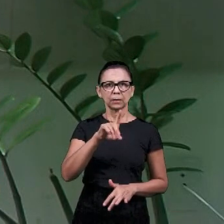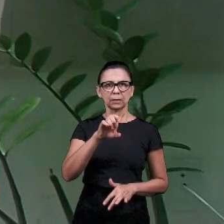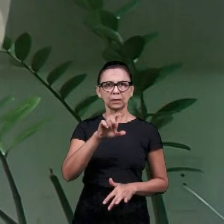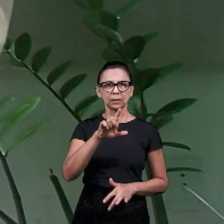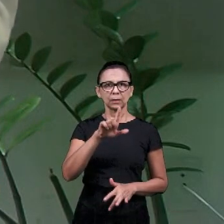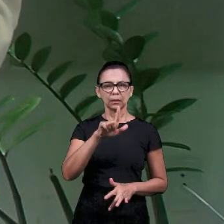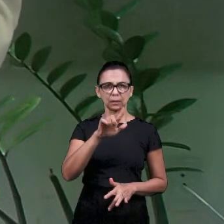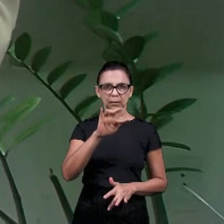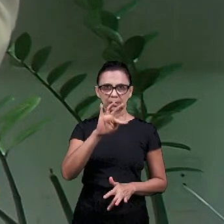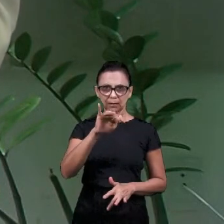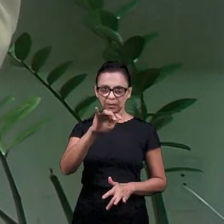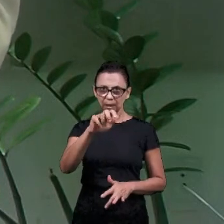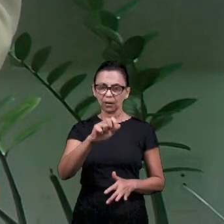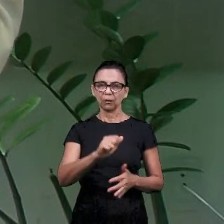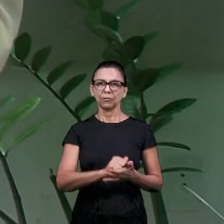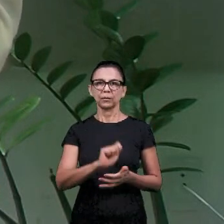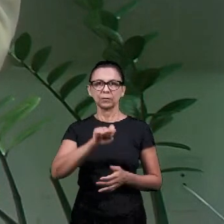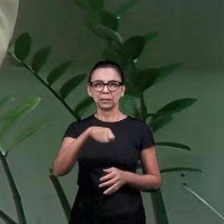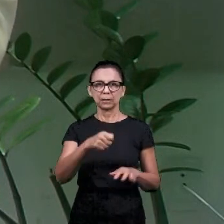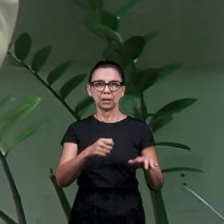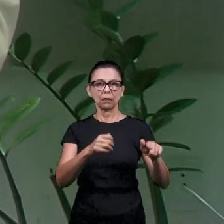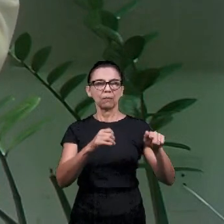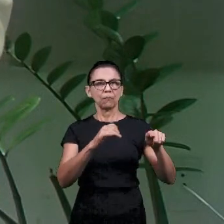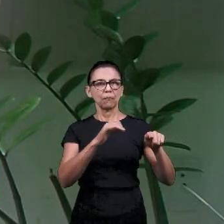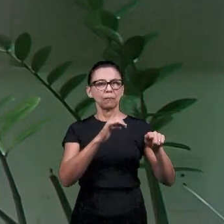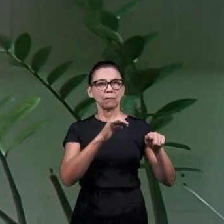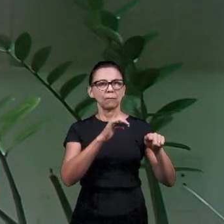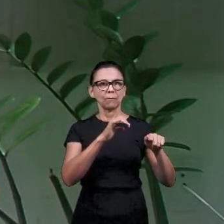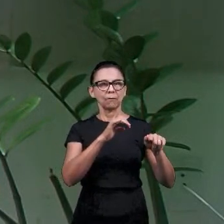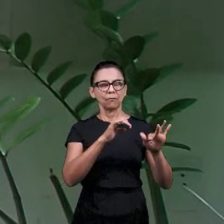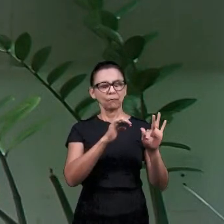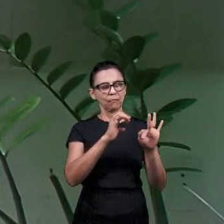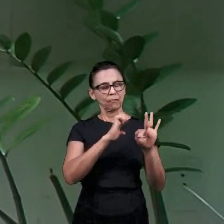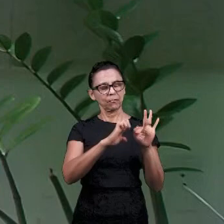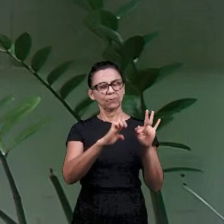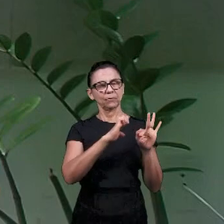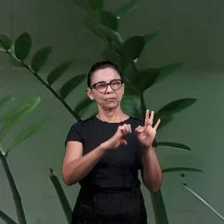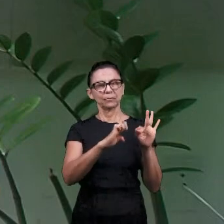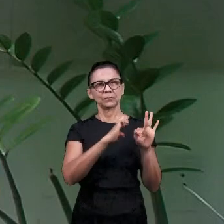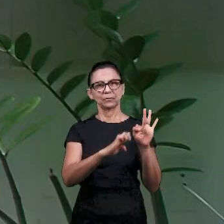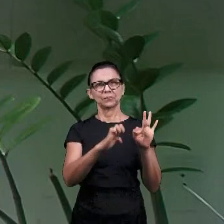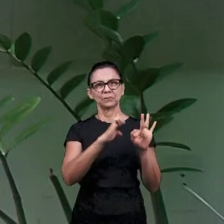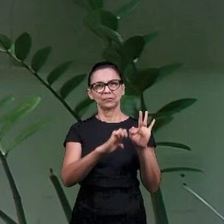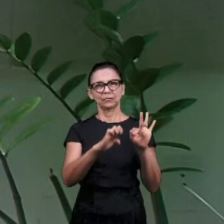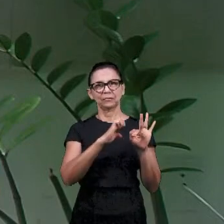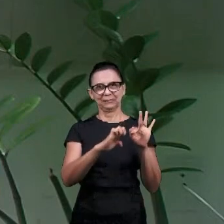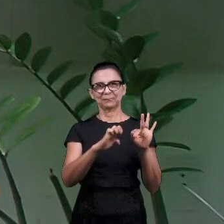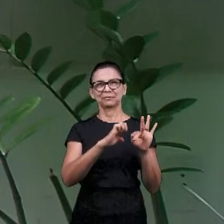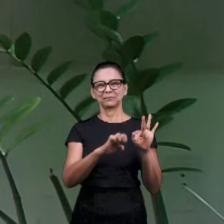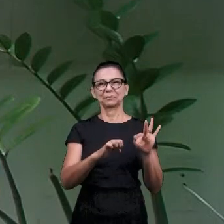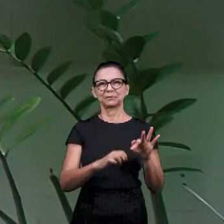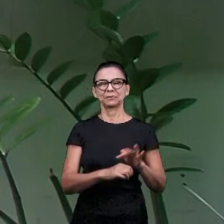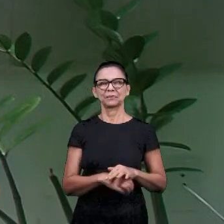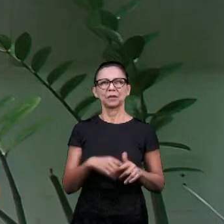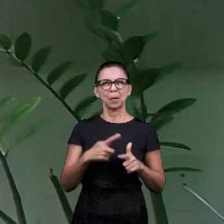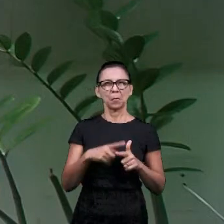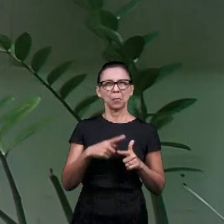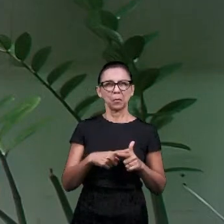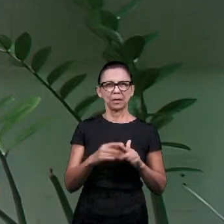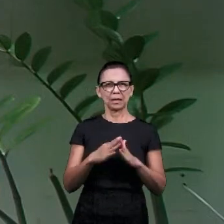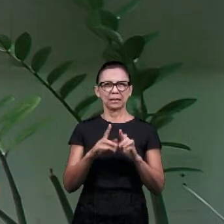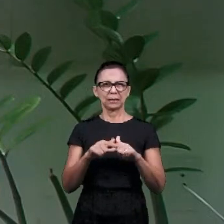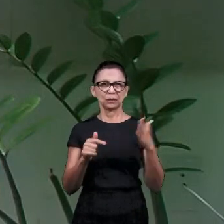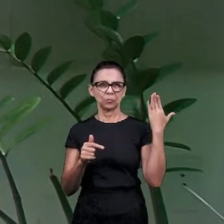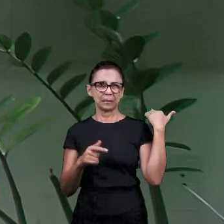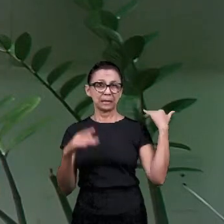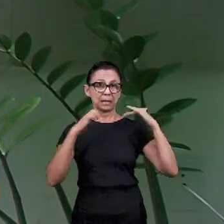il reste. Je dis toujours dans les réunions à propos des poissons bons, poissons mauvais. Ici, dans